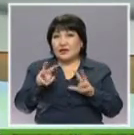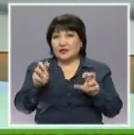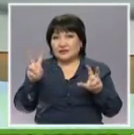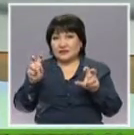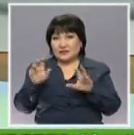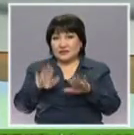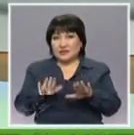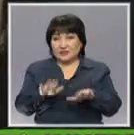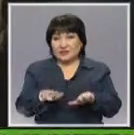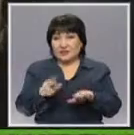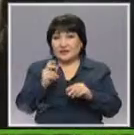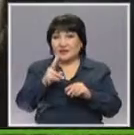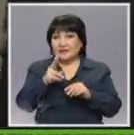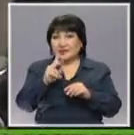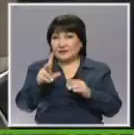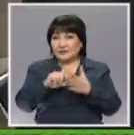бұйырған.